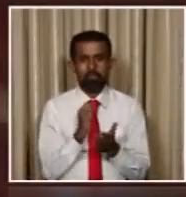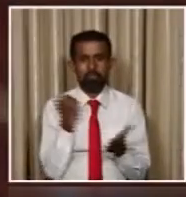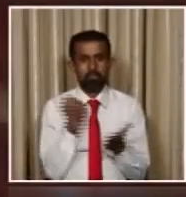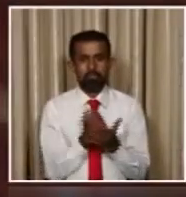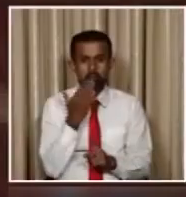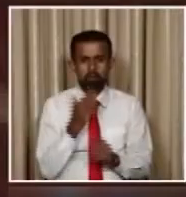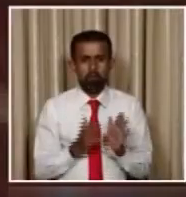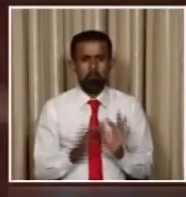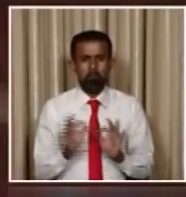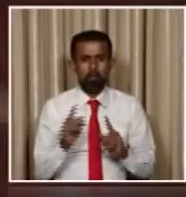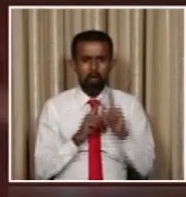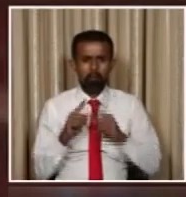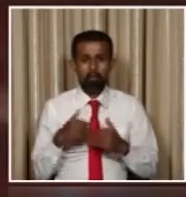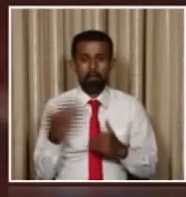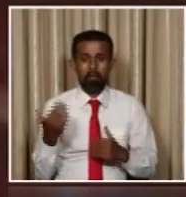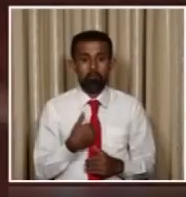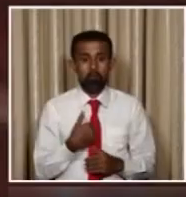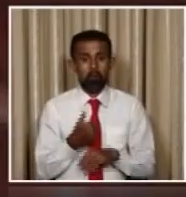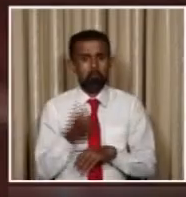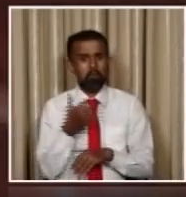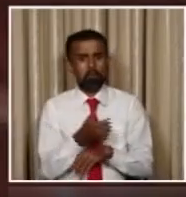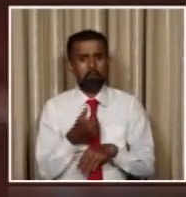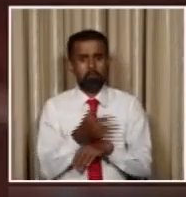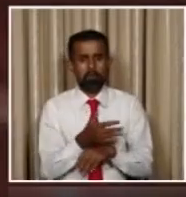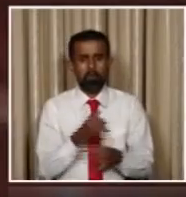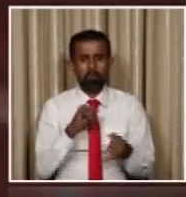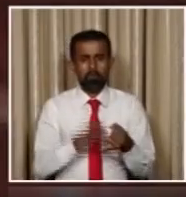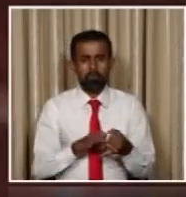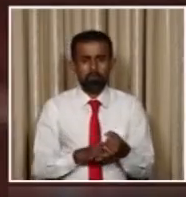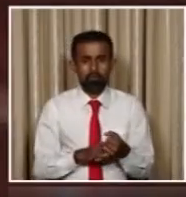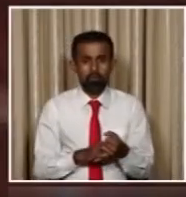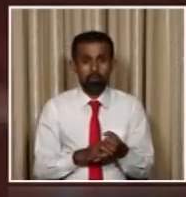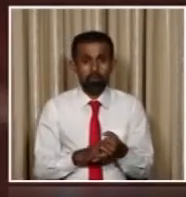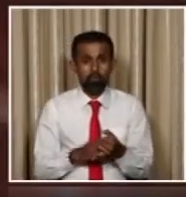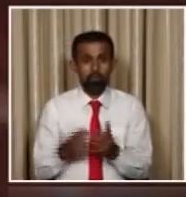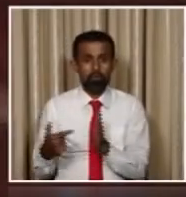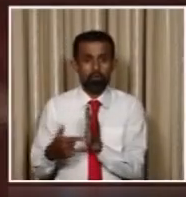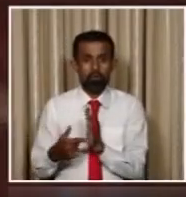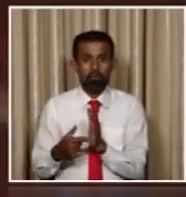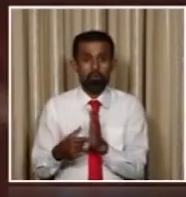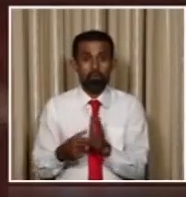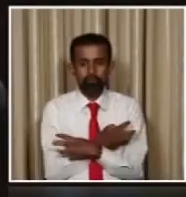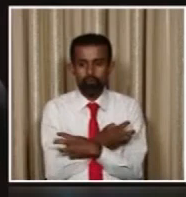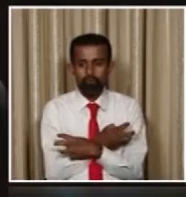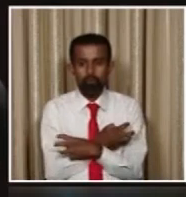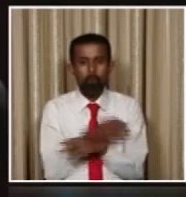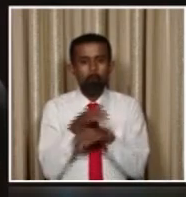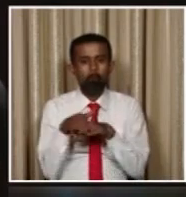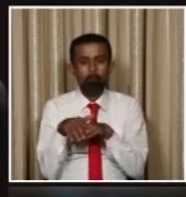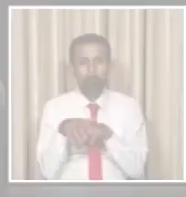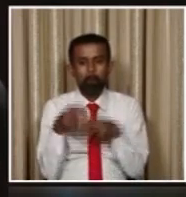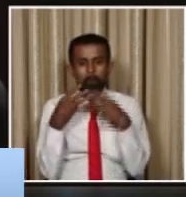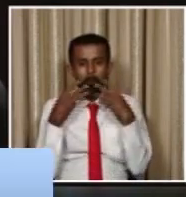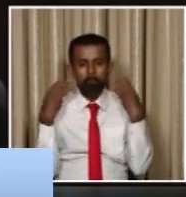ලැජ්ජ නැද්දනේ මට ඇද ඇද මට ගහන්න සොනික් සොනික් කියලා දැන් ටොනික් ටොනික් වත් නැ ටොනික් මූඩියක්වත් පාගෙන මිනිහෙන් නම් කමක් නැ යුක්තය